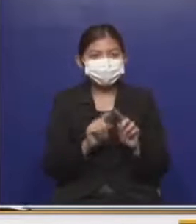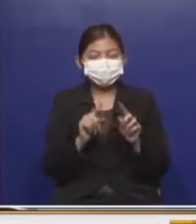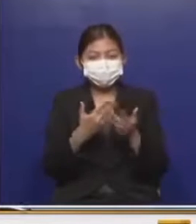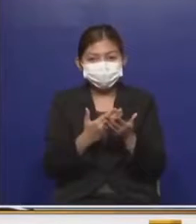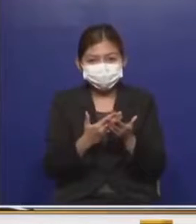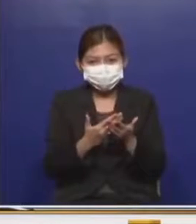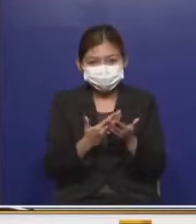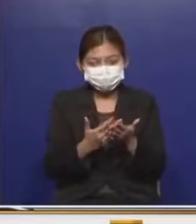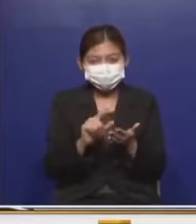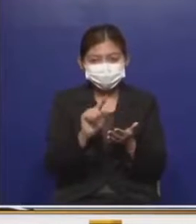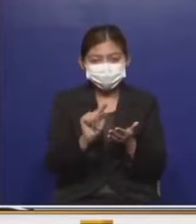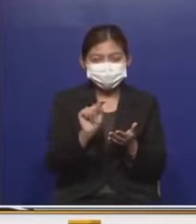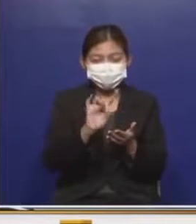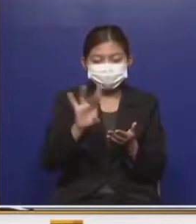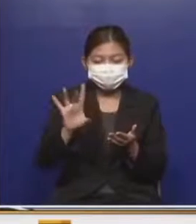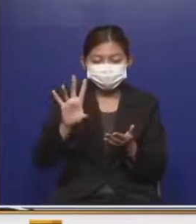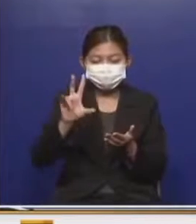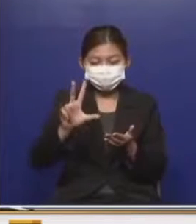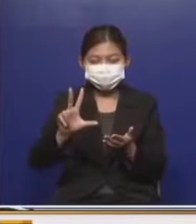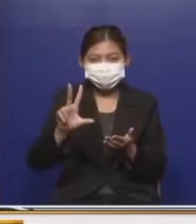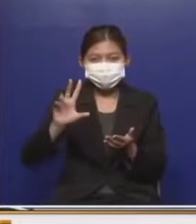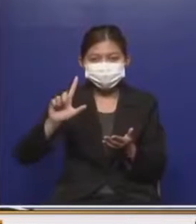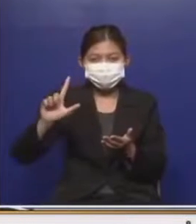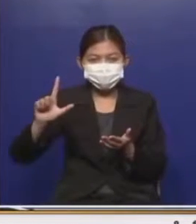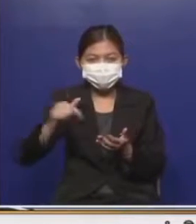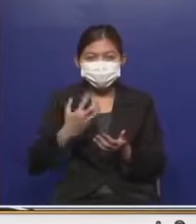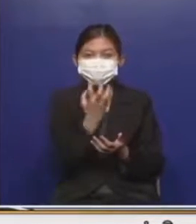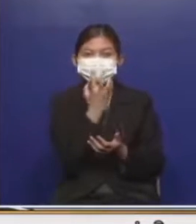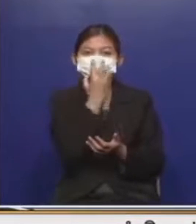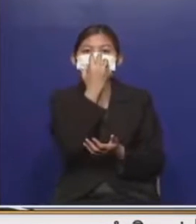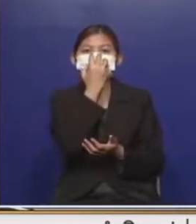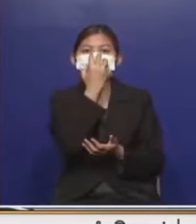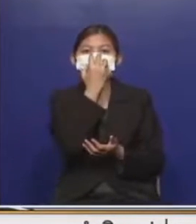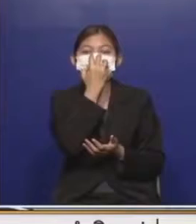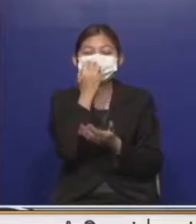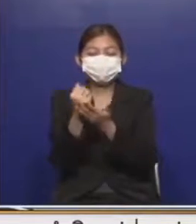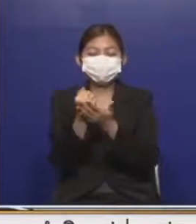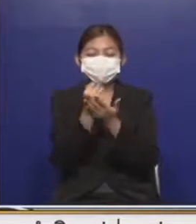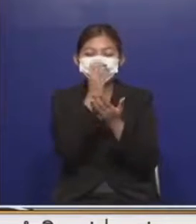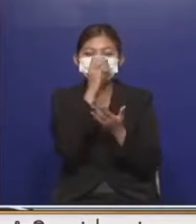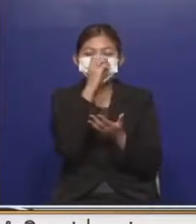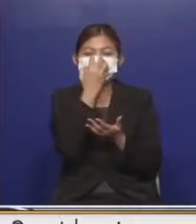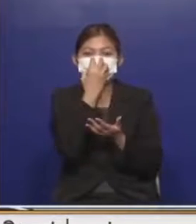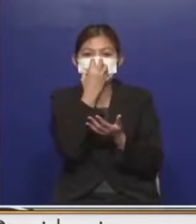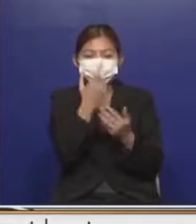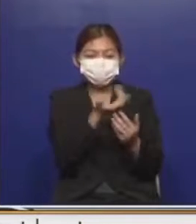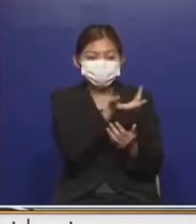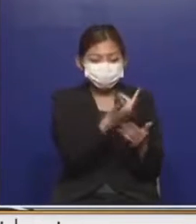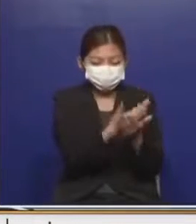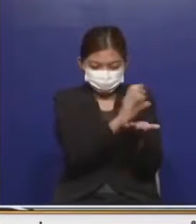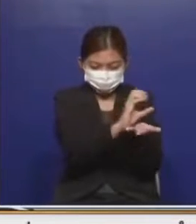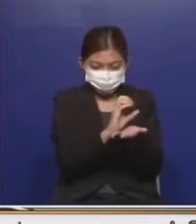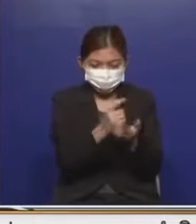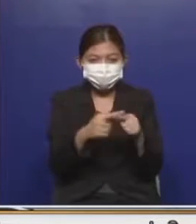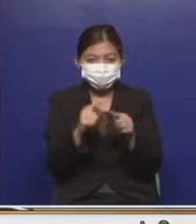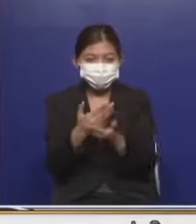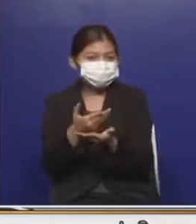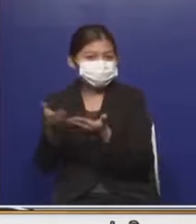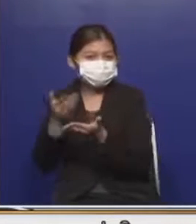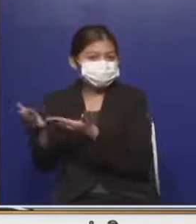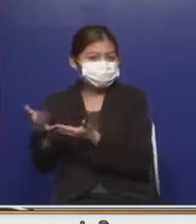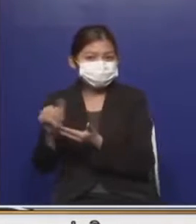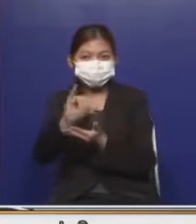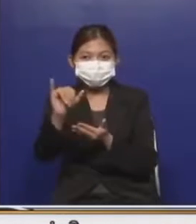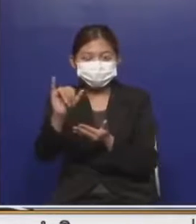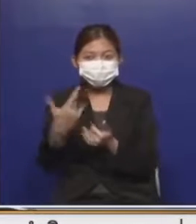3 ล้านบาทเครองชวยหายใจครัทประทานที่ของงเอาไ้ไม่ได้ซื้องบเตรยมความพร้อมของสถ